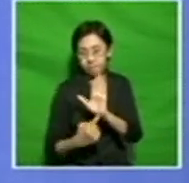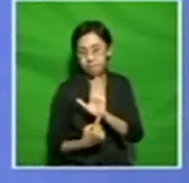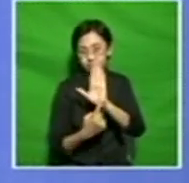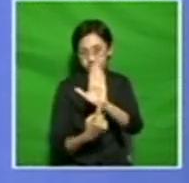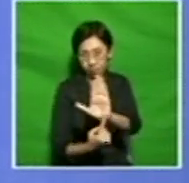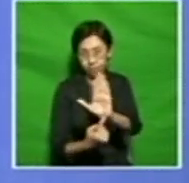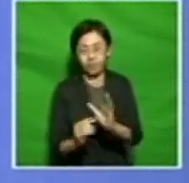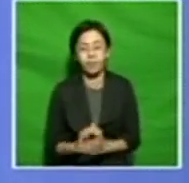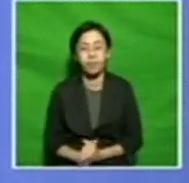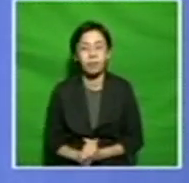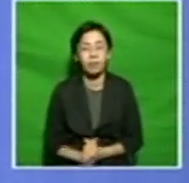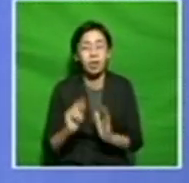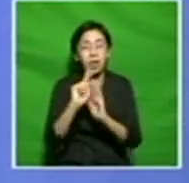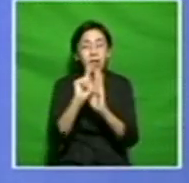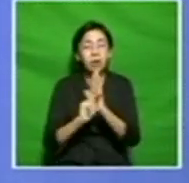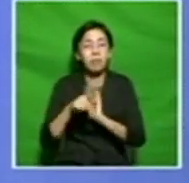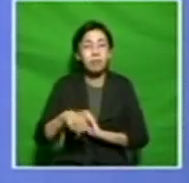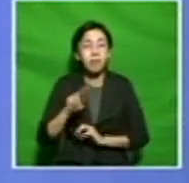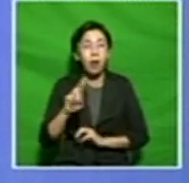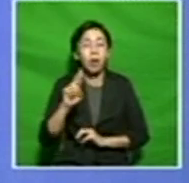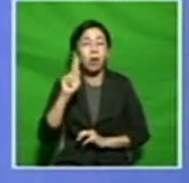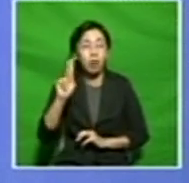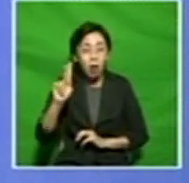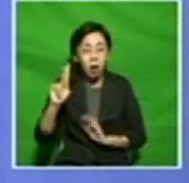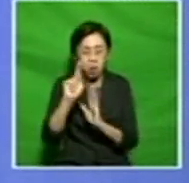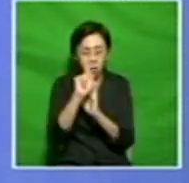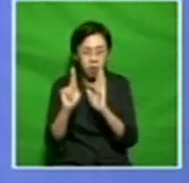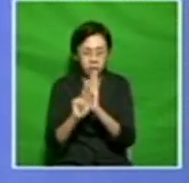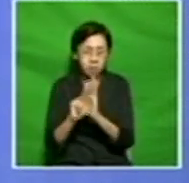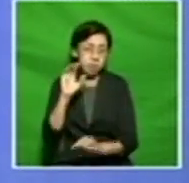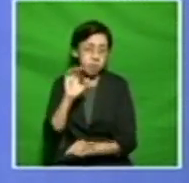พระราชกำหนดการบริหารราชการในสถานการณ์ฉุกเฉิน